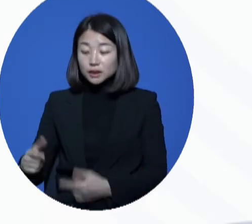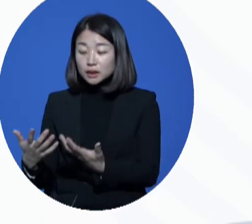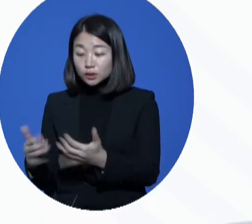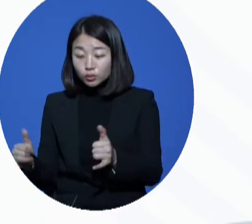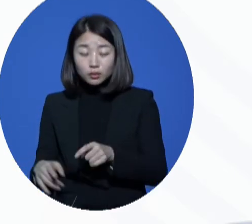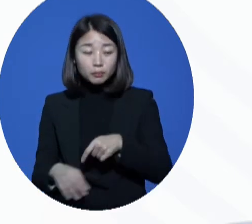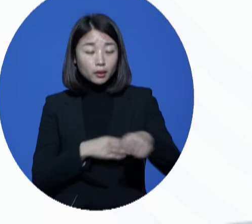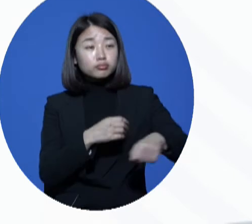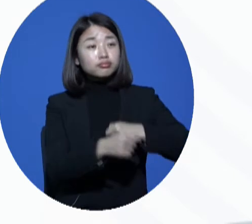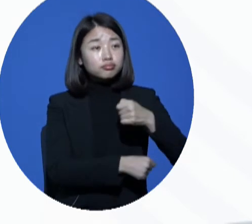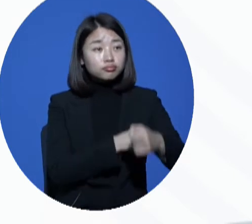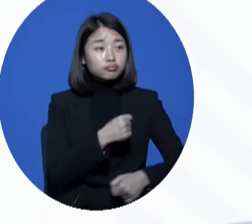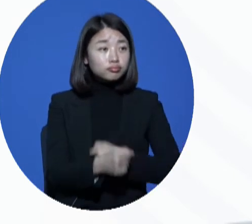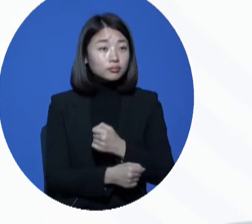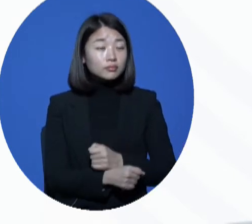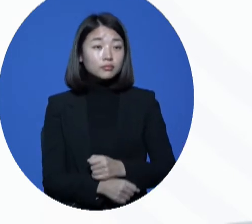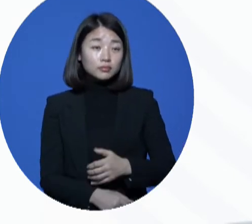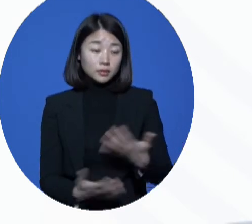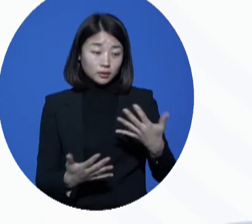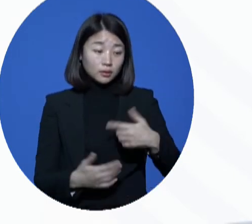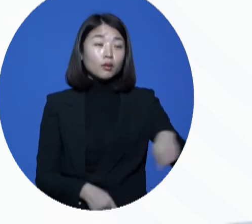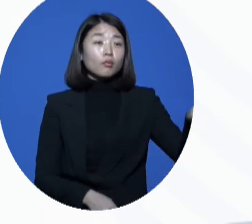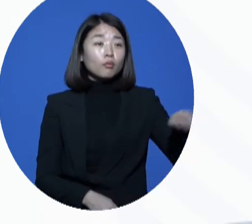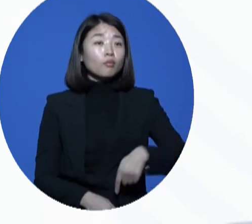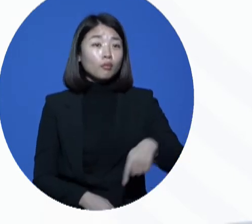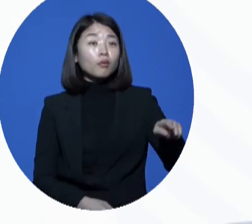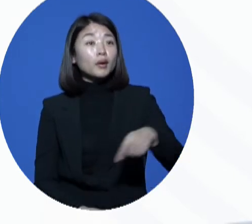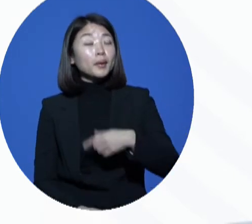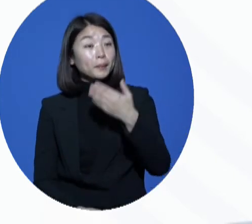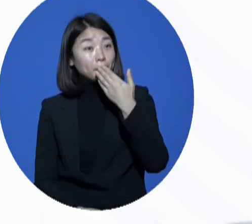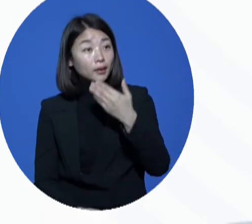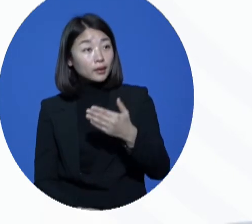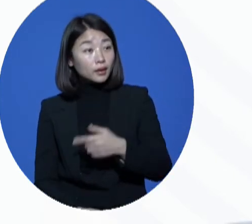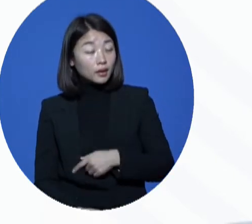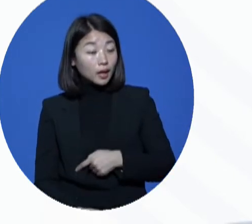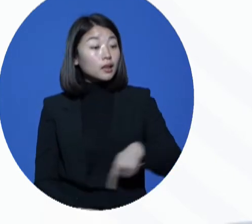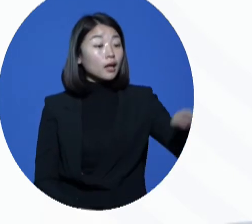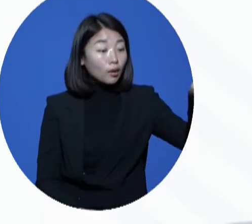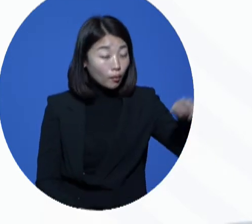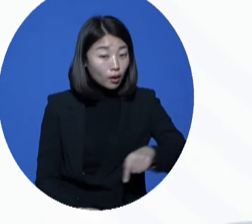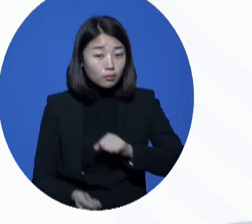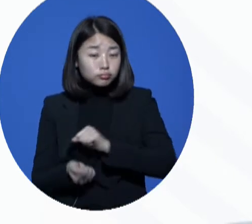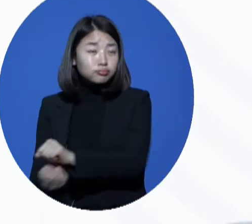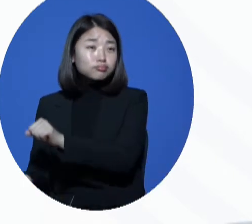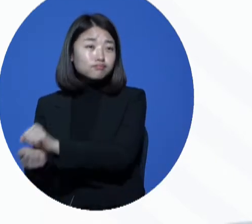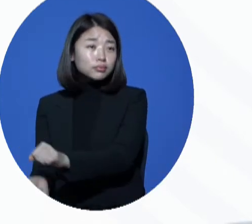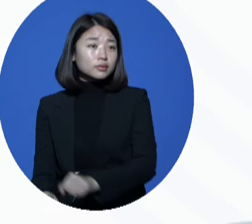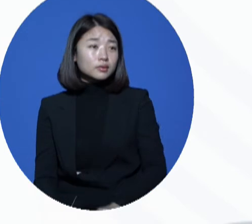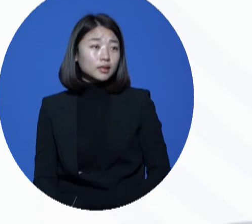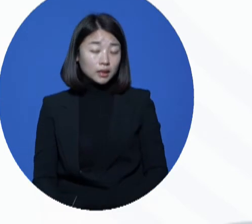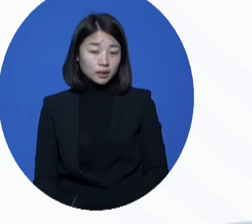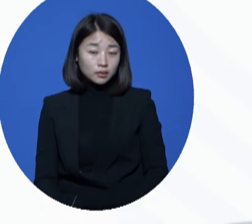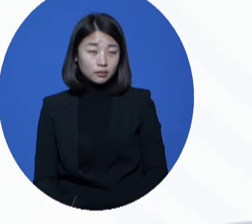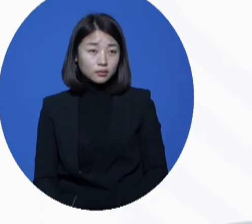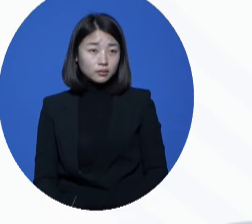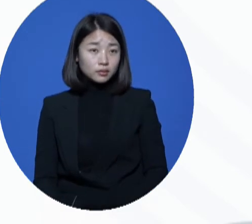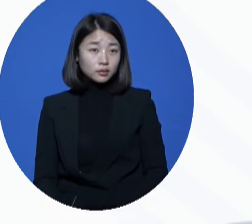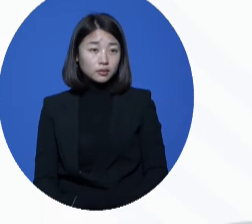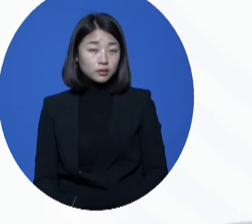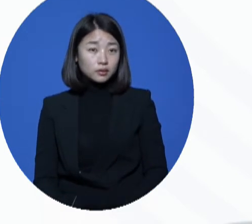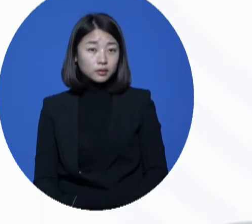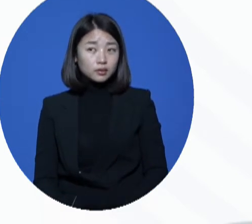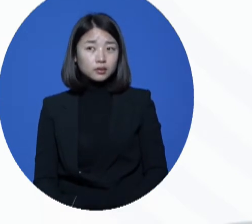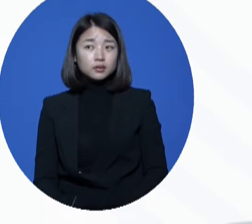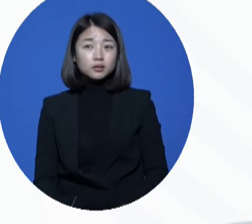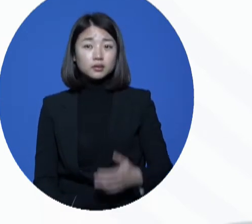이제 하는 게 아니고 외출 외박해서 뭐 여러 가지 이제 접촉들이 이루어지다 보니까 사실 생활인들한테만 이렇게